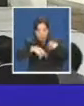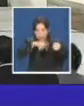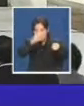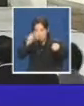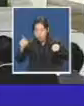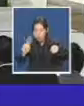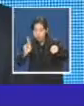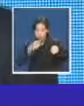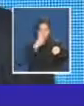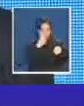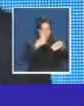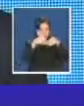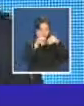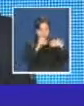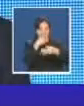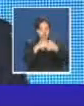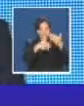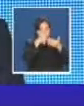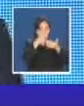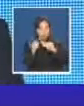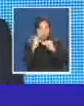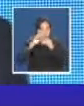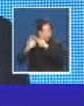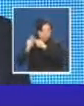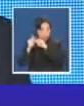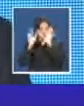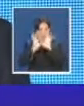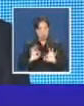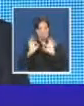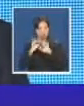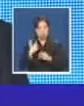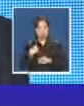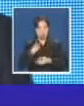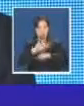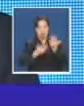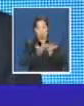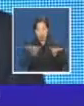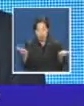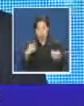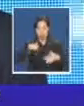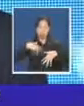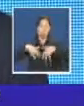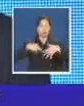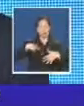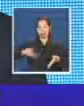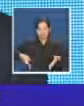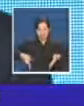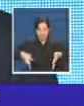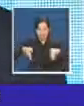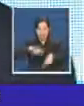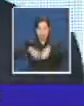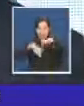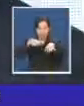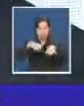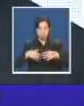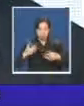ในหลายจุดนั้นเราที่จะมีการผ่อนผันเพิ่มเติมก็ต้องไม่เป็นทบกระเทือนสร้างความเดือดร้อนให้แก่พี่น้องประชาชนที่ใช้ทางเท้าสัญจรไป